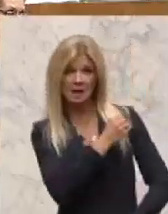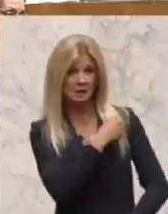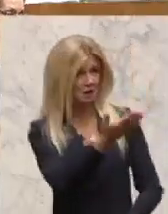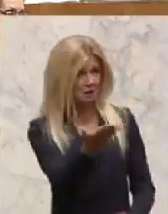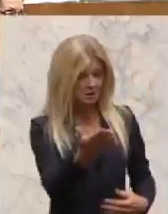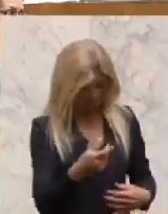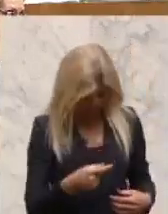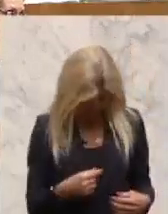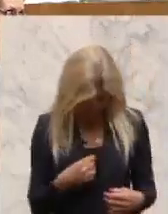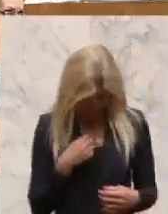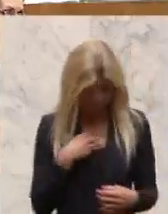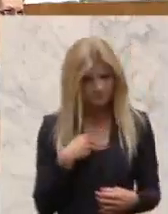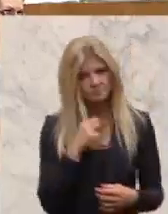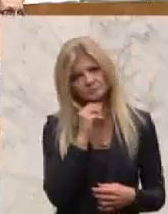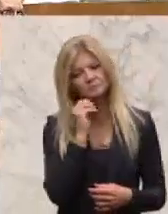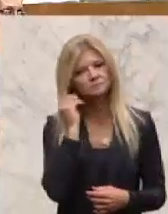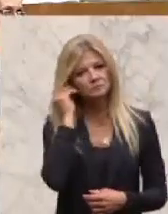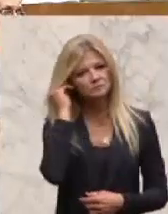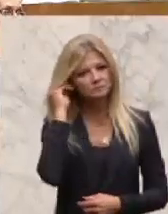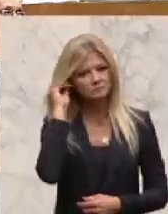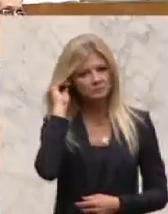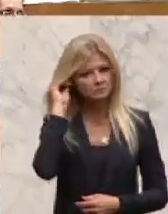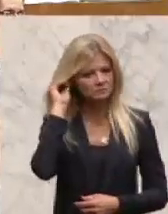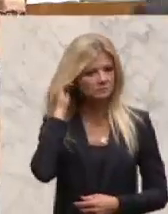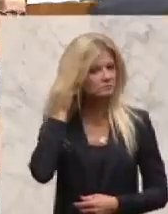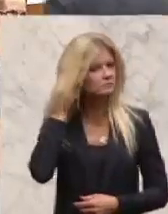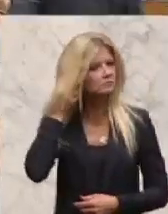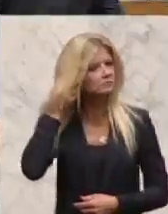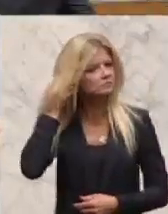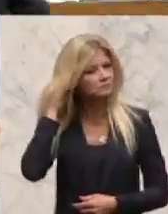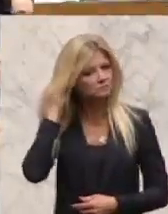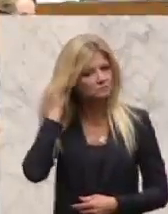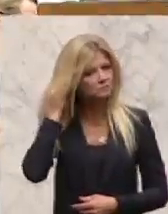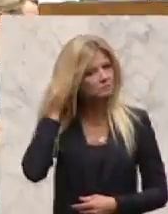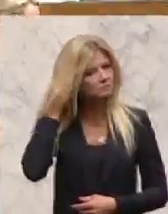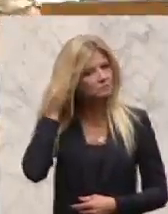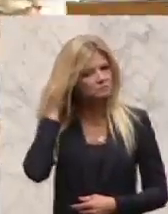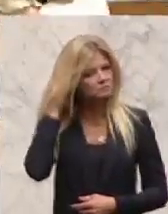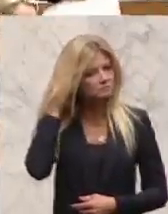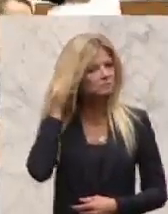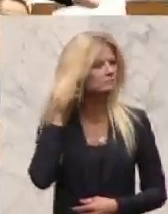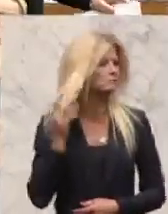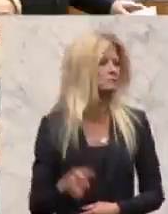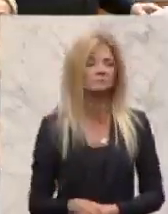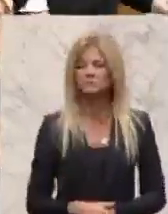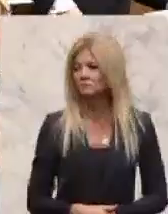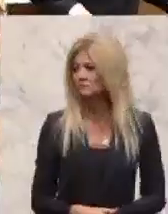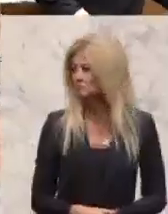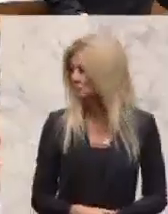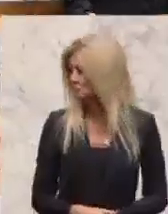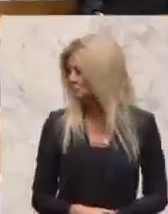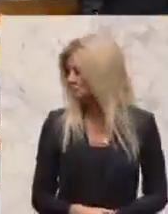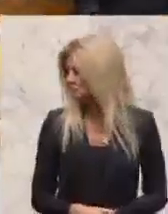Eine direkte Attacke also zu den Grünen von Walter Rosenkranz von der FPÖ. Er skizziert, es gebe ein